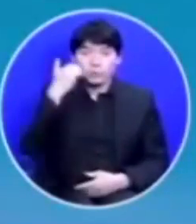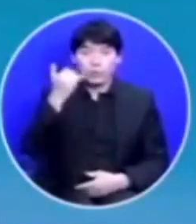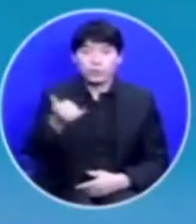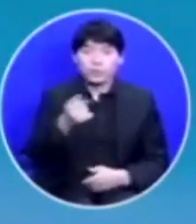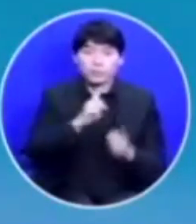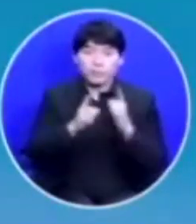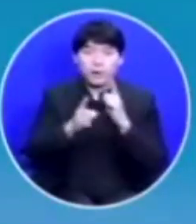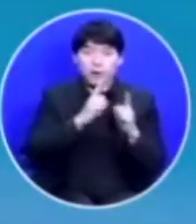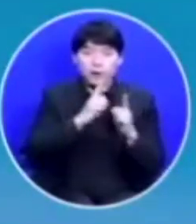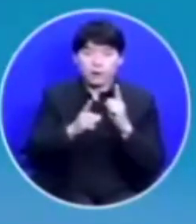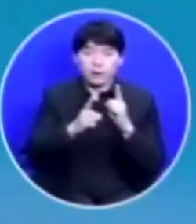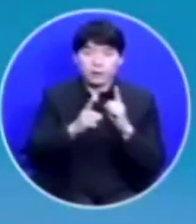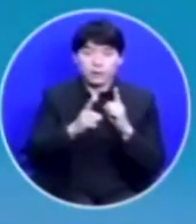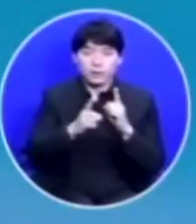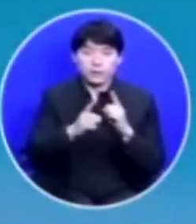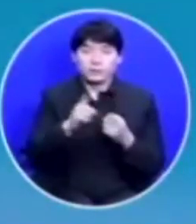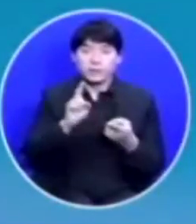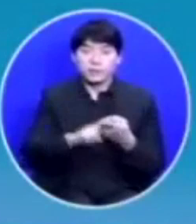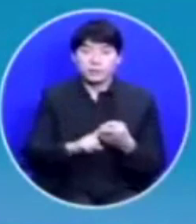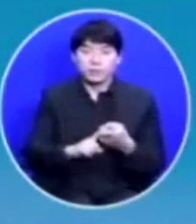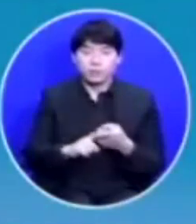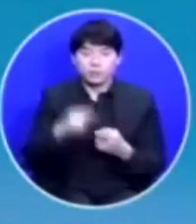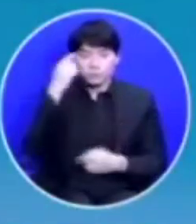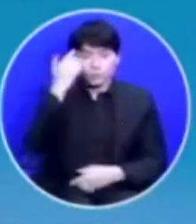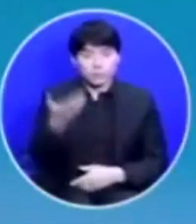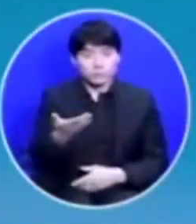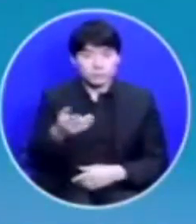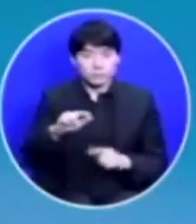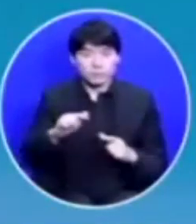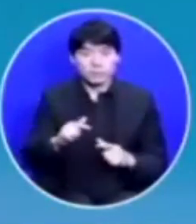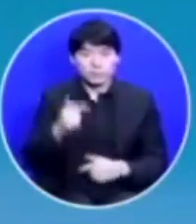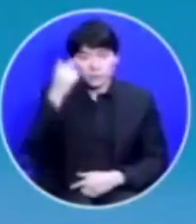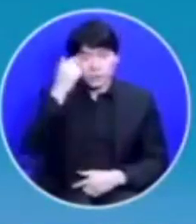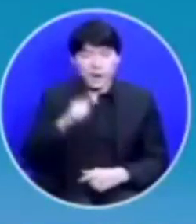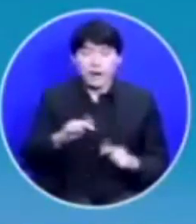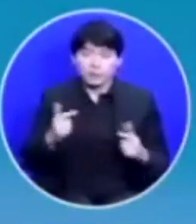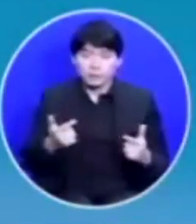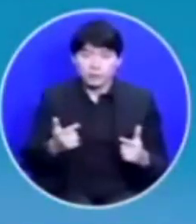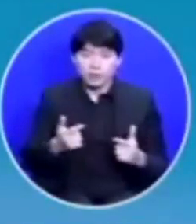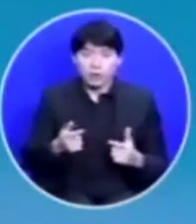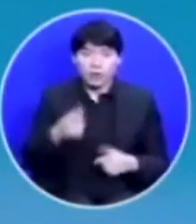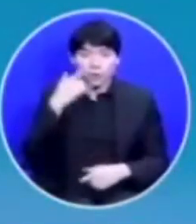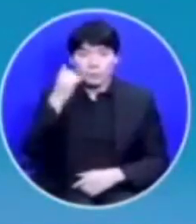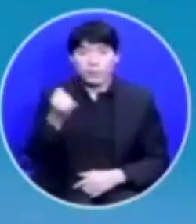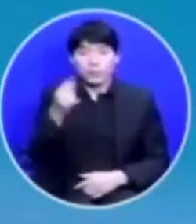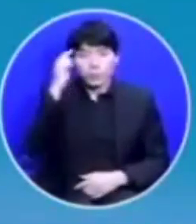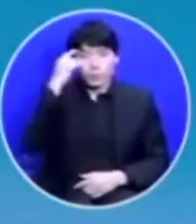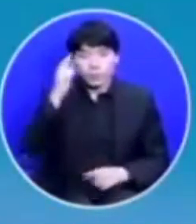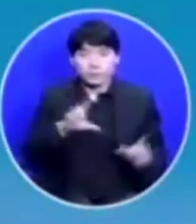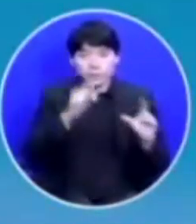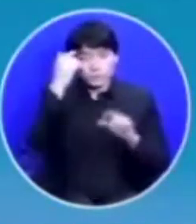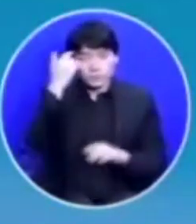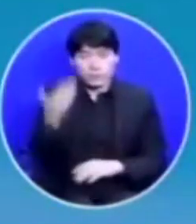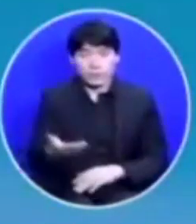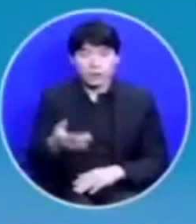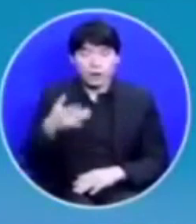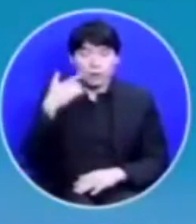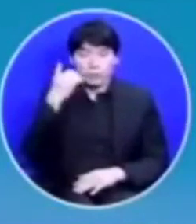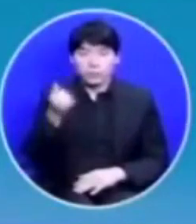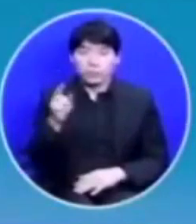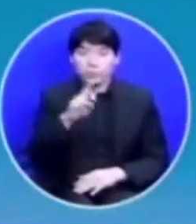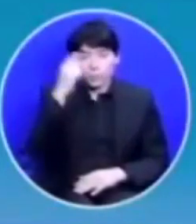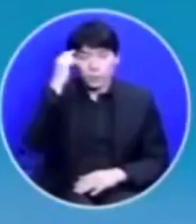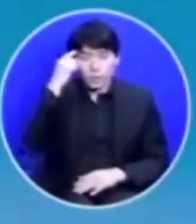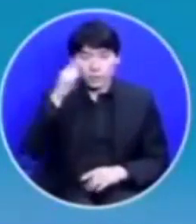것에 문제를 지적한 아요 왜 부모님은 이렇게 사셨나요 왜 엄마는 이렇게 사셨나요 왜 아파 는 이렇게 행동